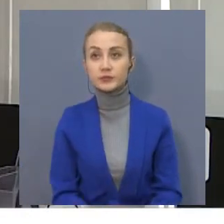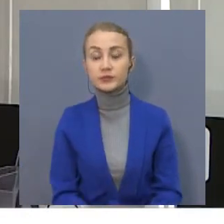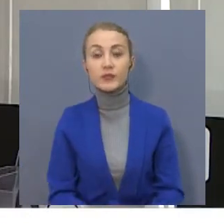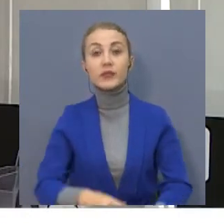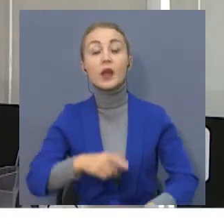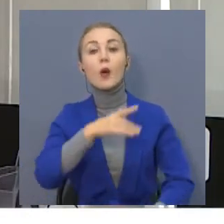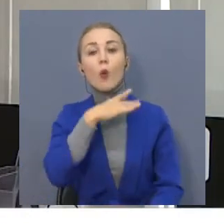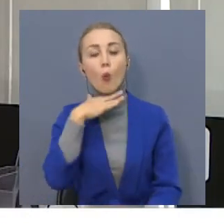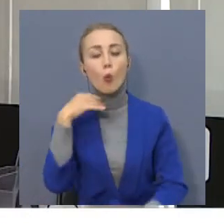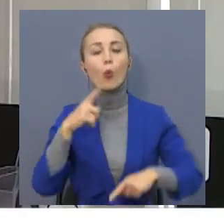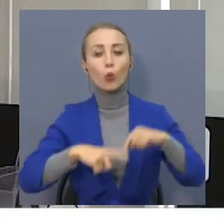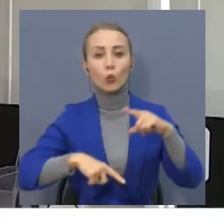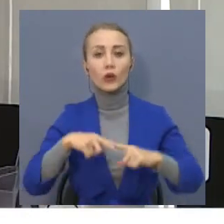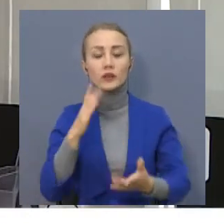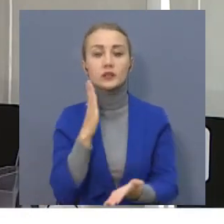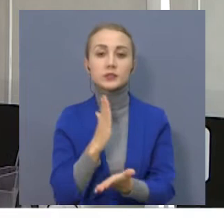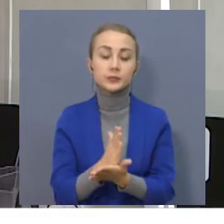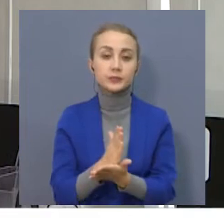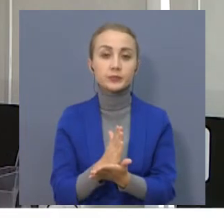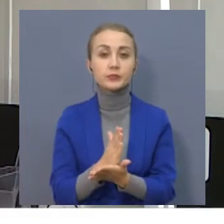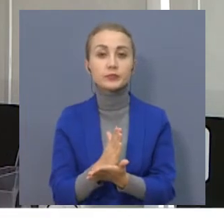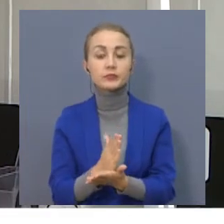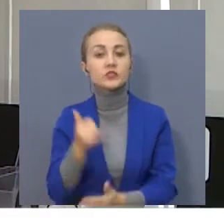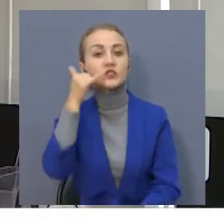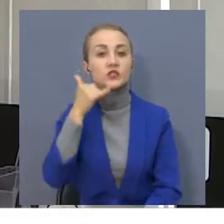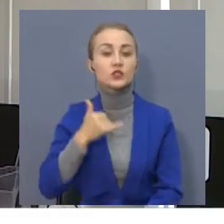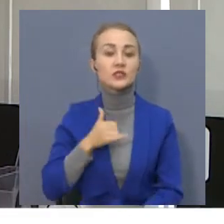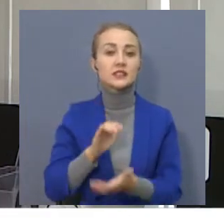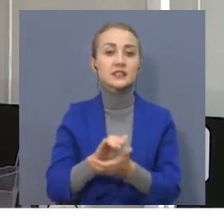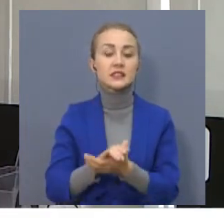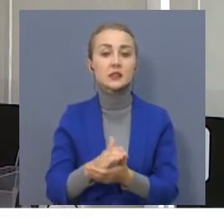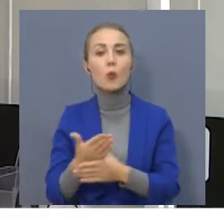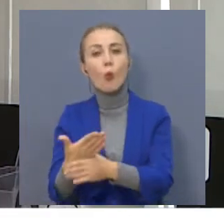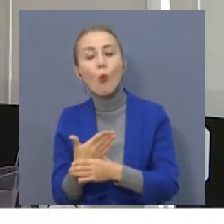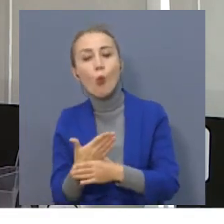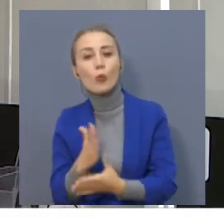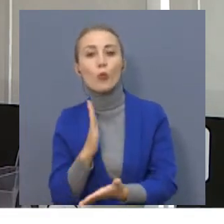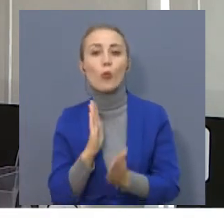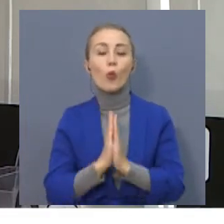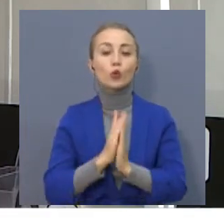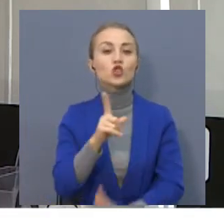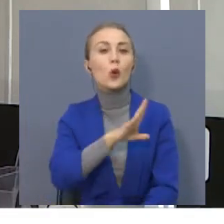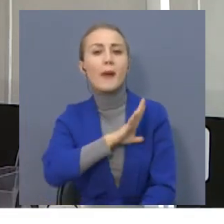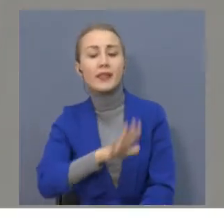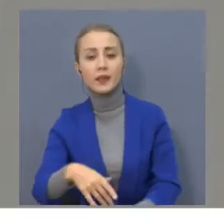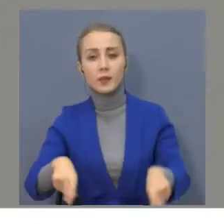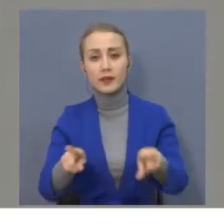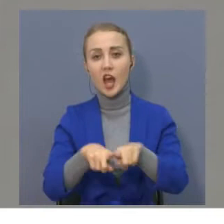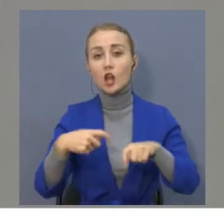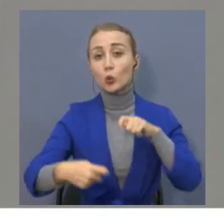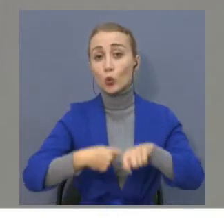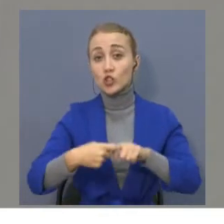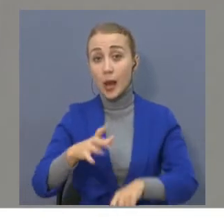бізге звондайды. Анау туысыма көмектесші, мынаған көмектесші деген осы шаралар болмауына байланысты біз ондай құқық